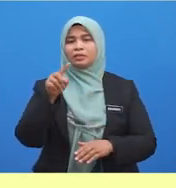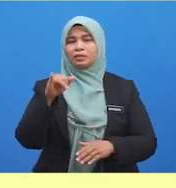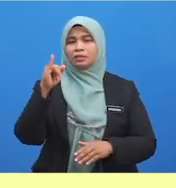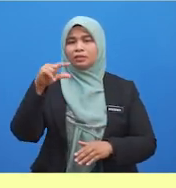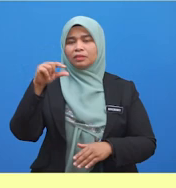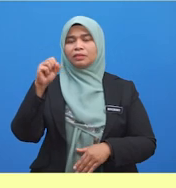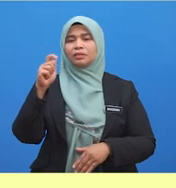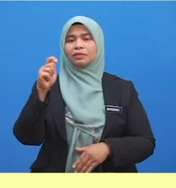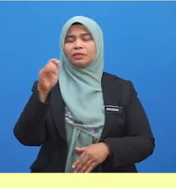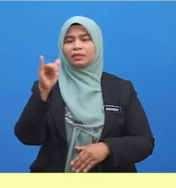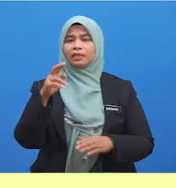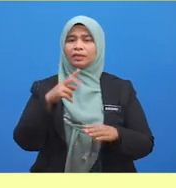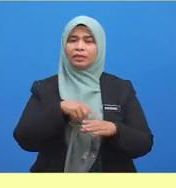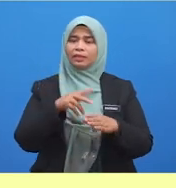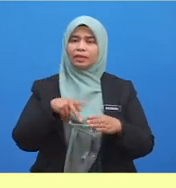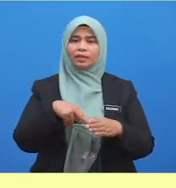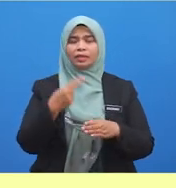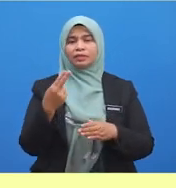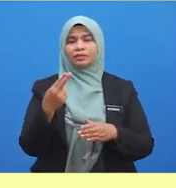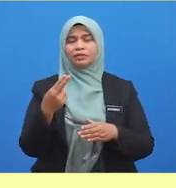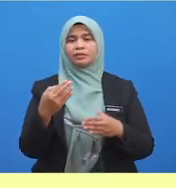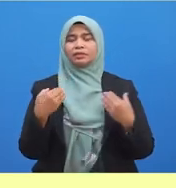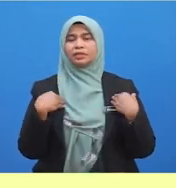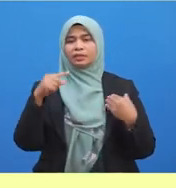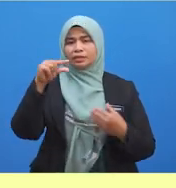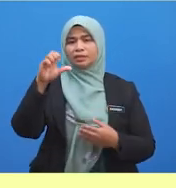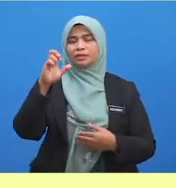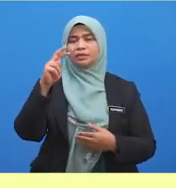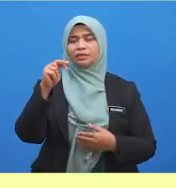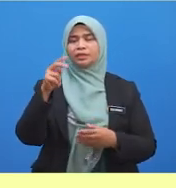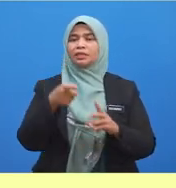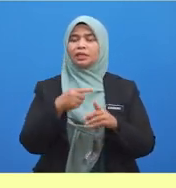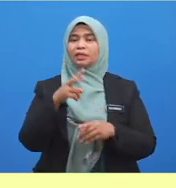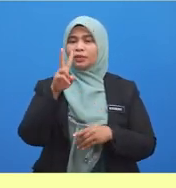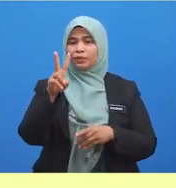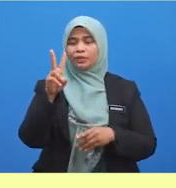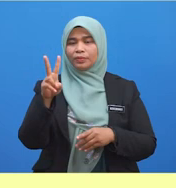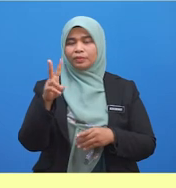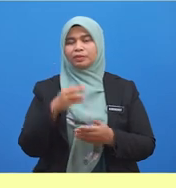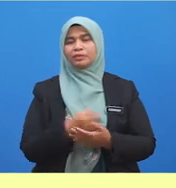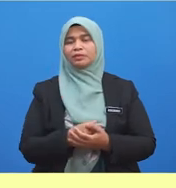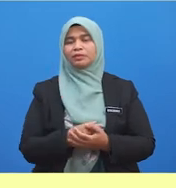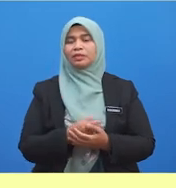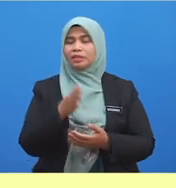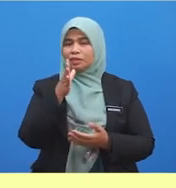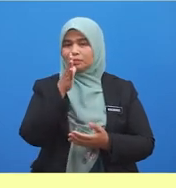terhasil mengandungi gen daripada kedua-dua ibu dan